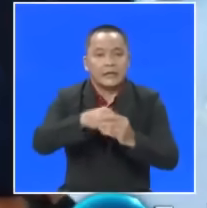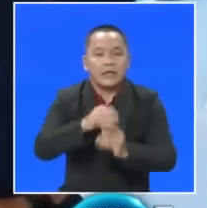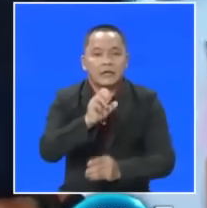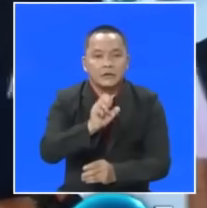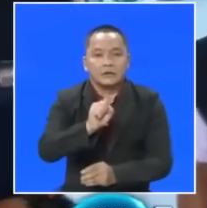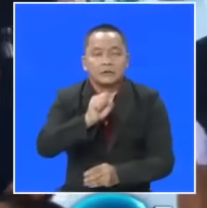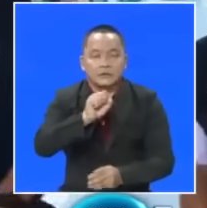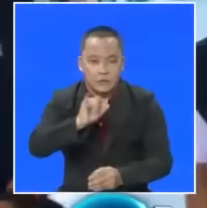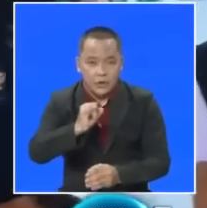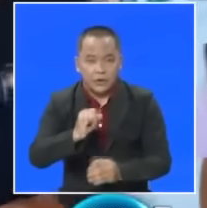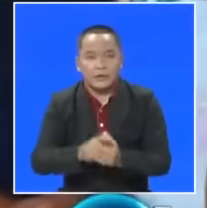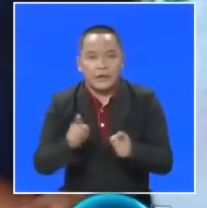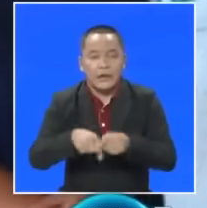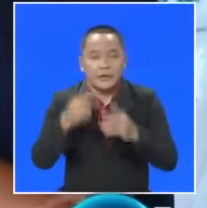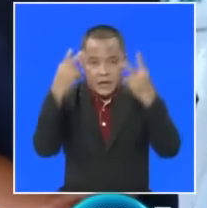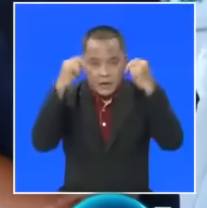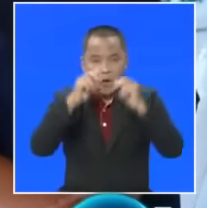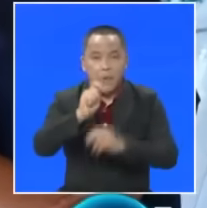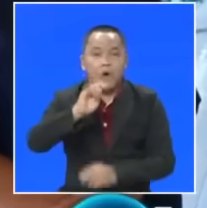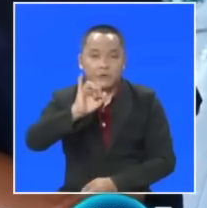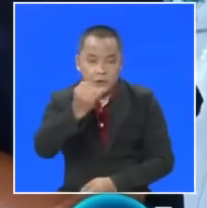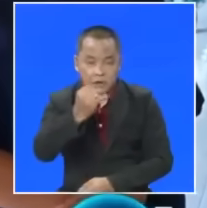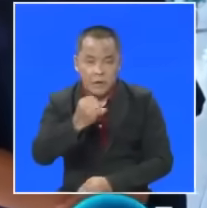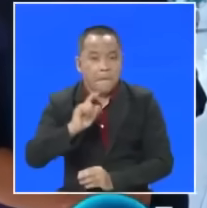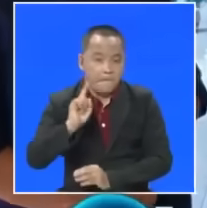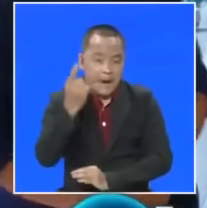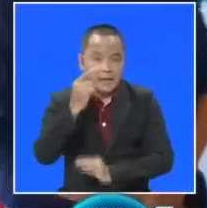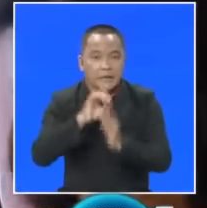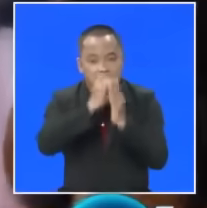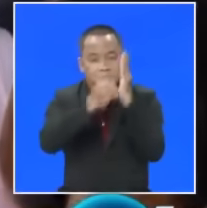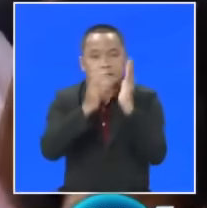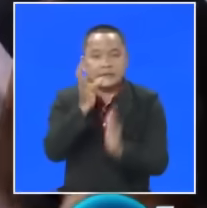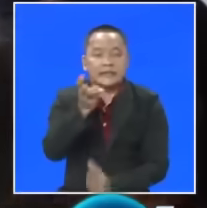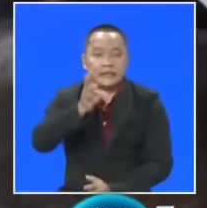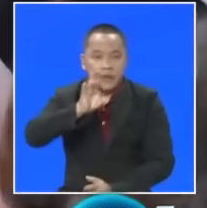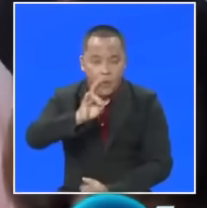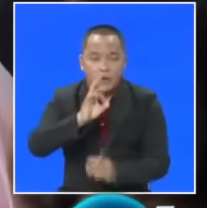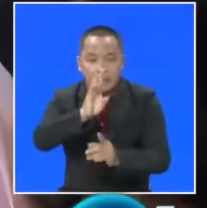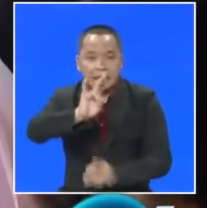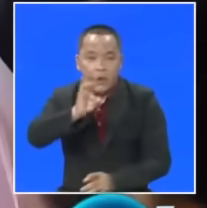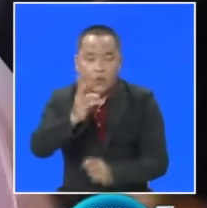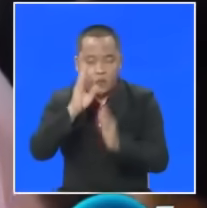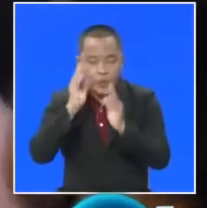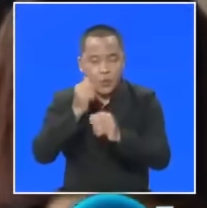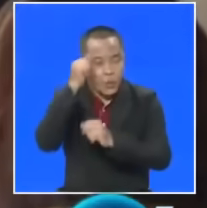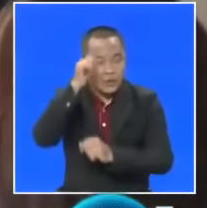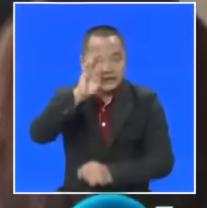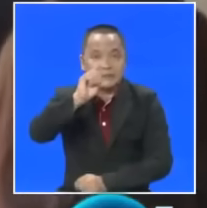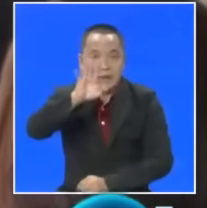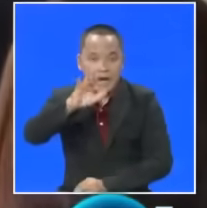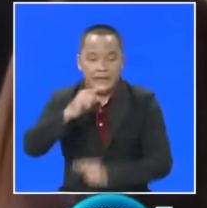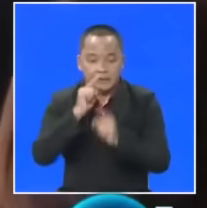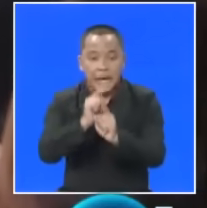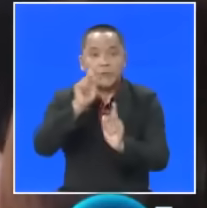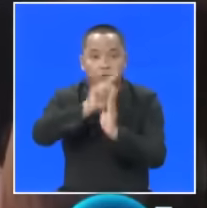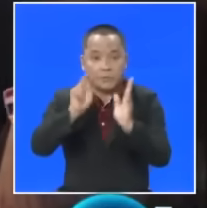องค์การบริหารส่วนจังหวัดและนายกองค์การบริหารส่วนจังหวัดใหม่76จังหวัดภายใน45วันตามที่กฎหมายกำหน